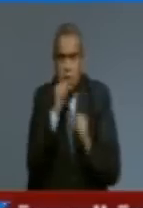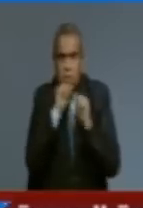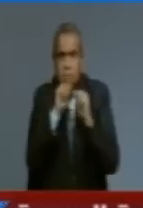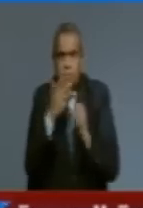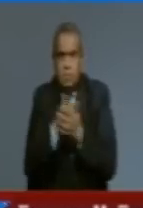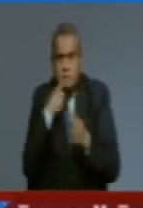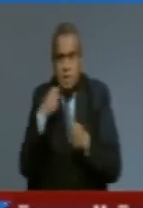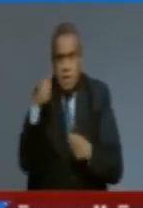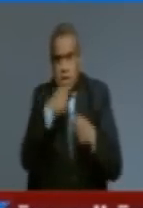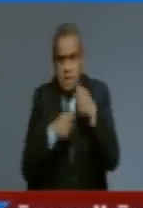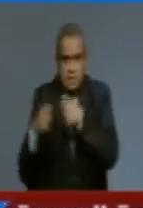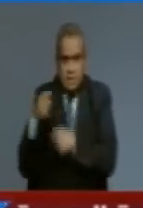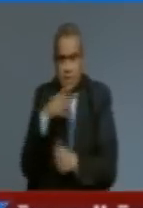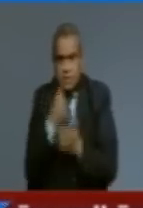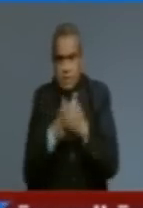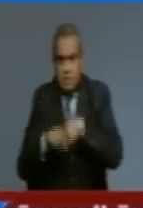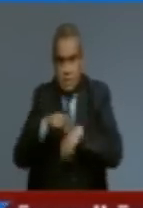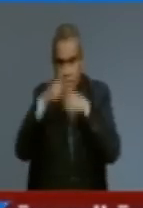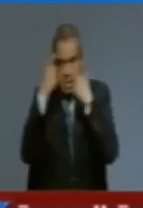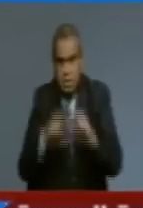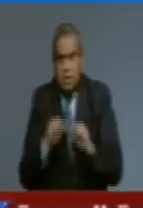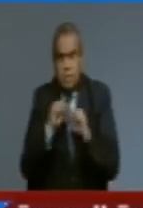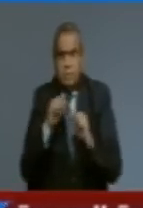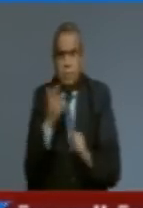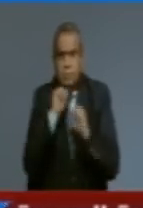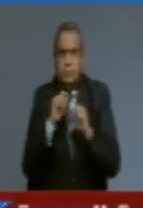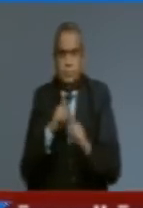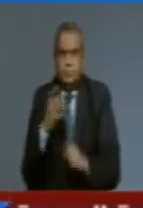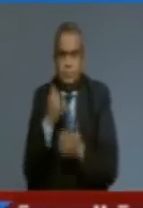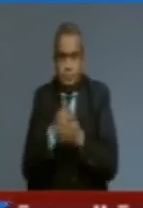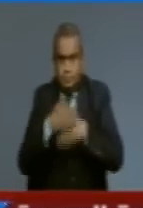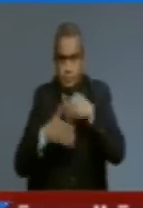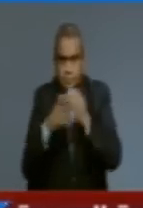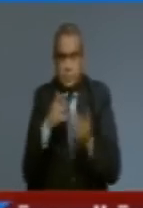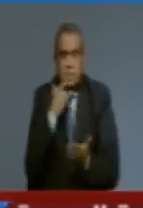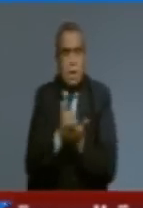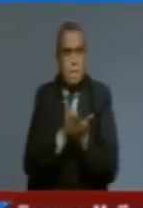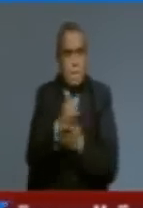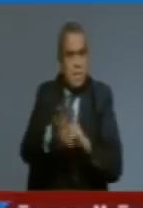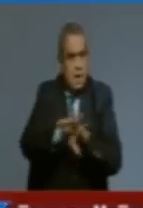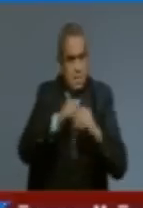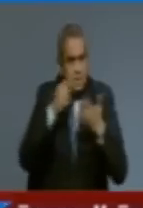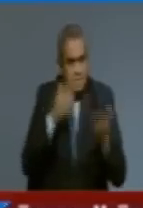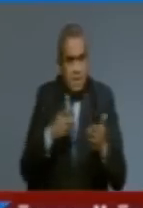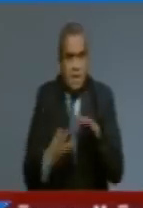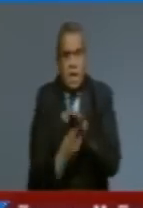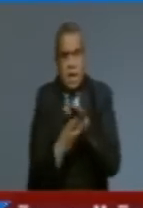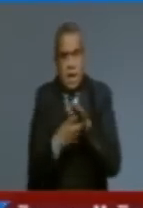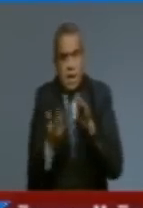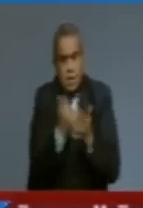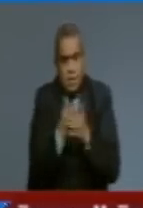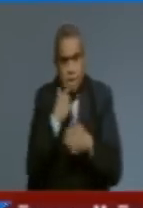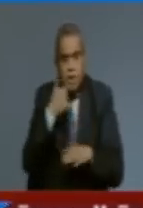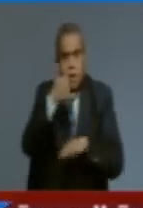للاستثمار في البنية الاجتماعية، إنشاء المدارس، جامعات، مؤسسات صحية